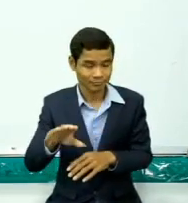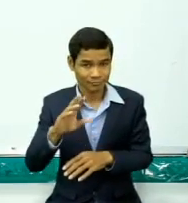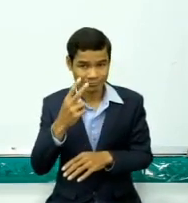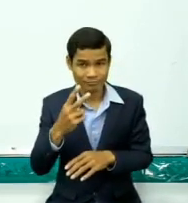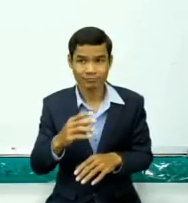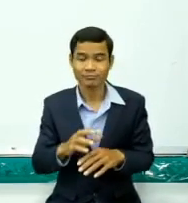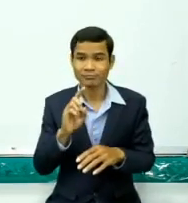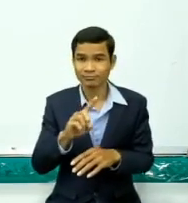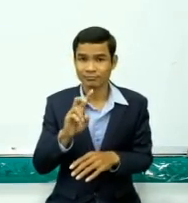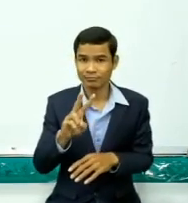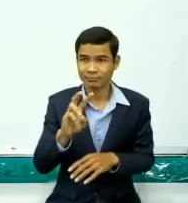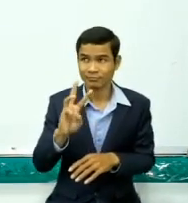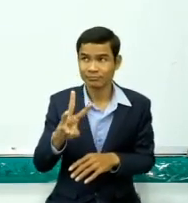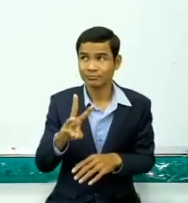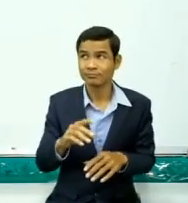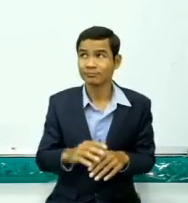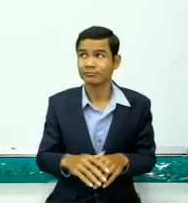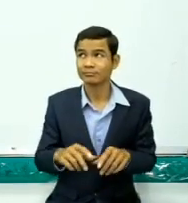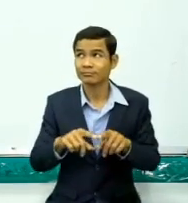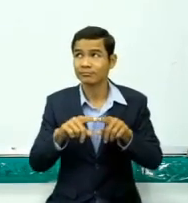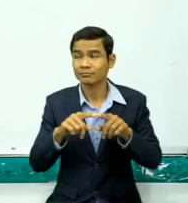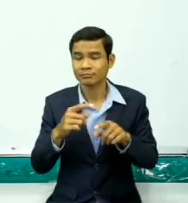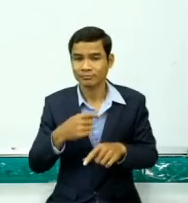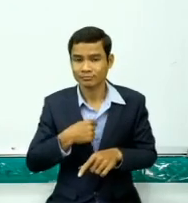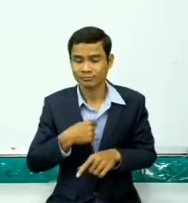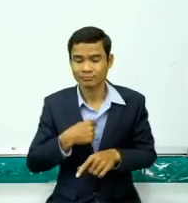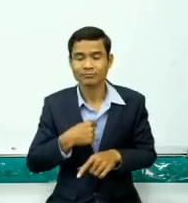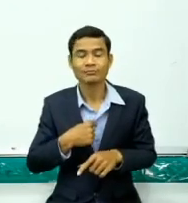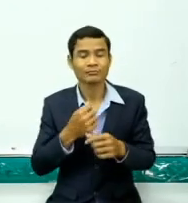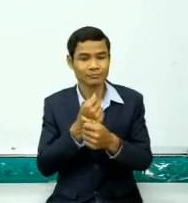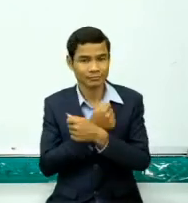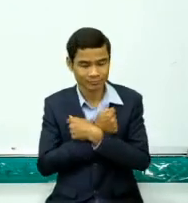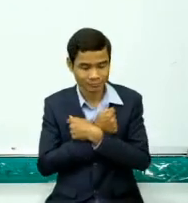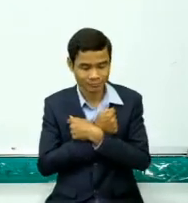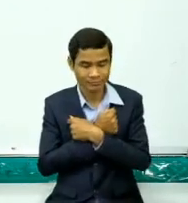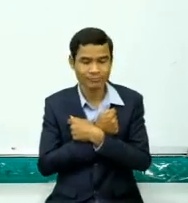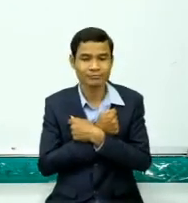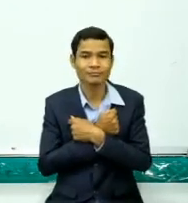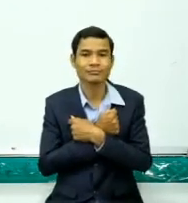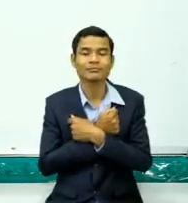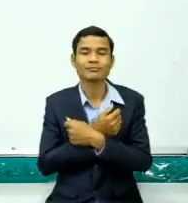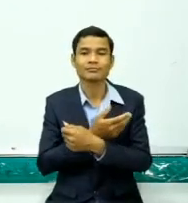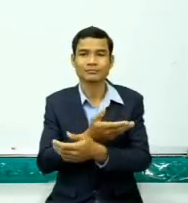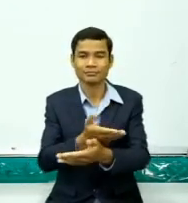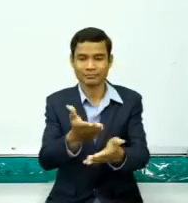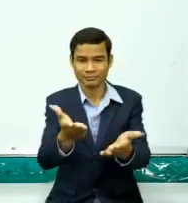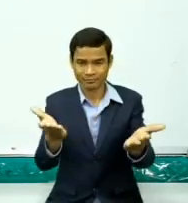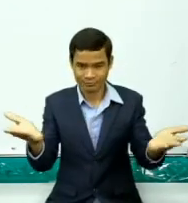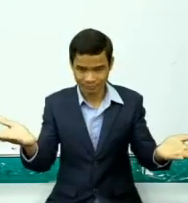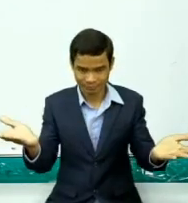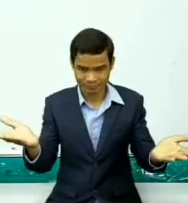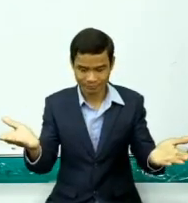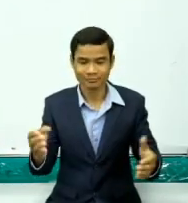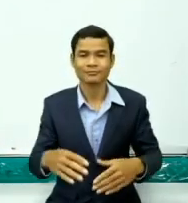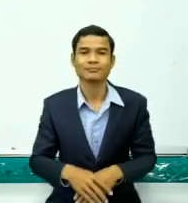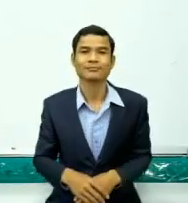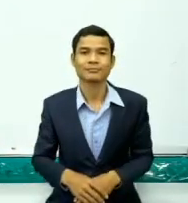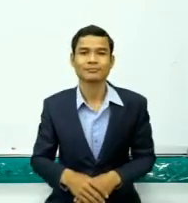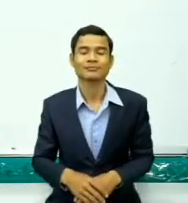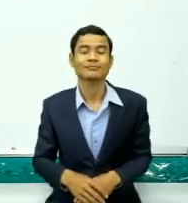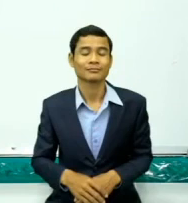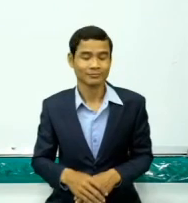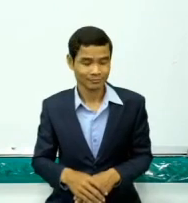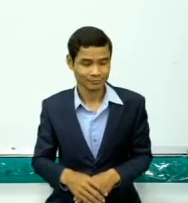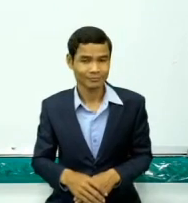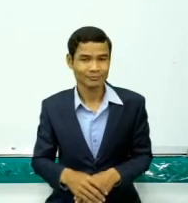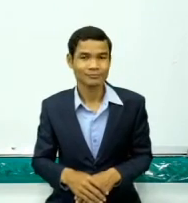nè mỗi tí bay khnhom sờ lạnh nè tiếng ở khăn nè